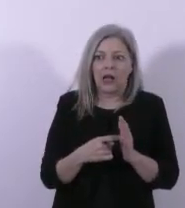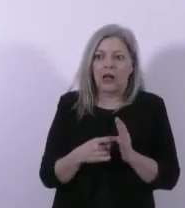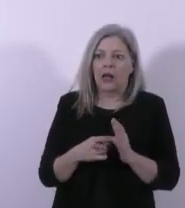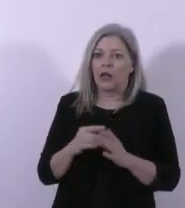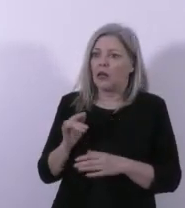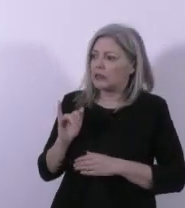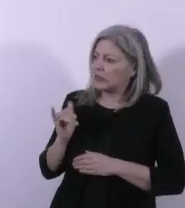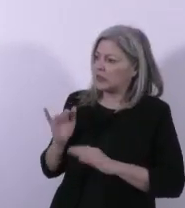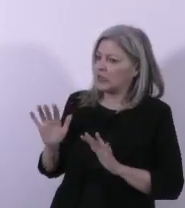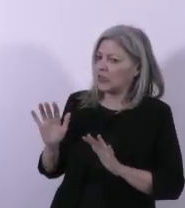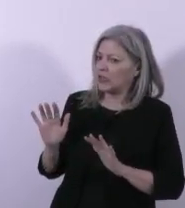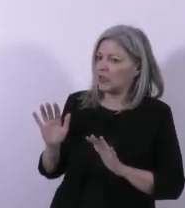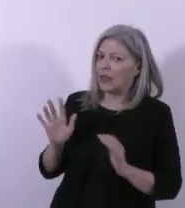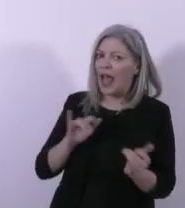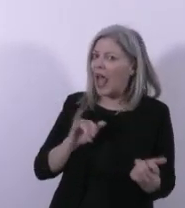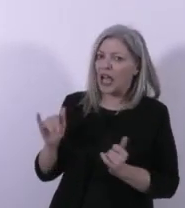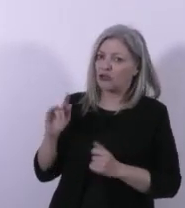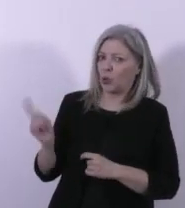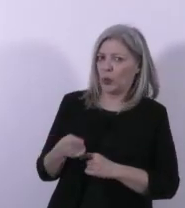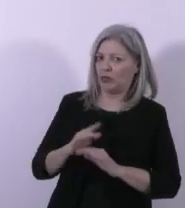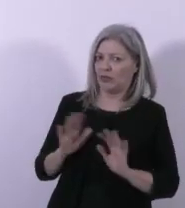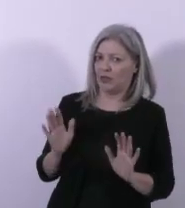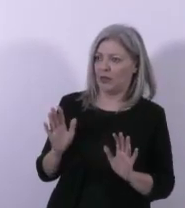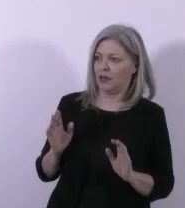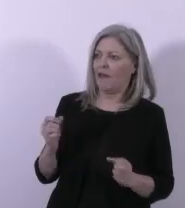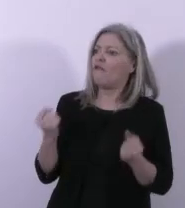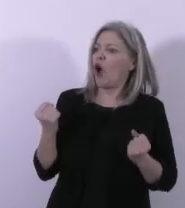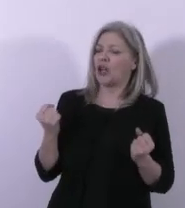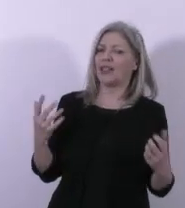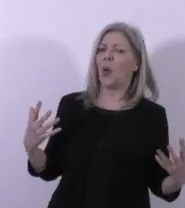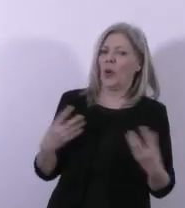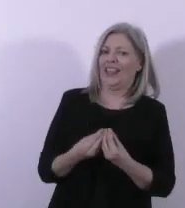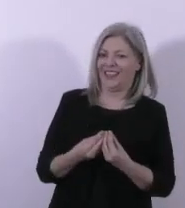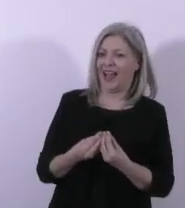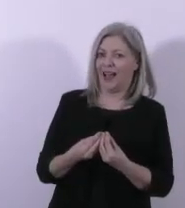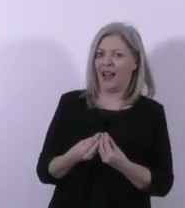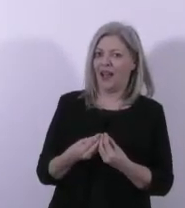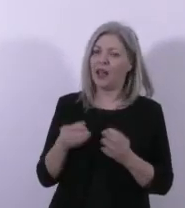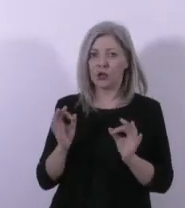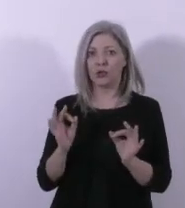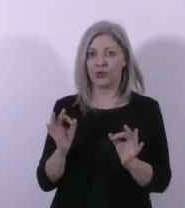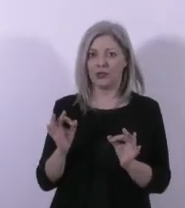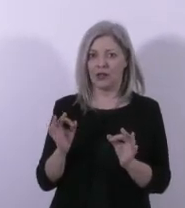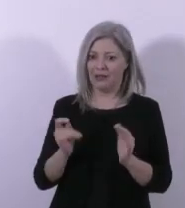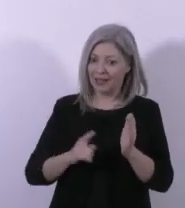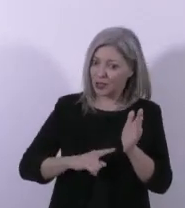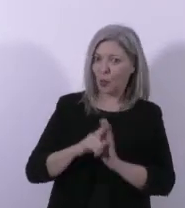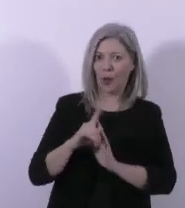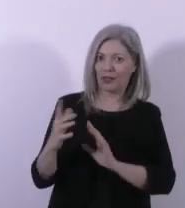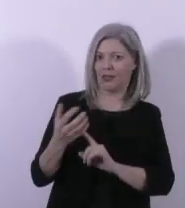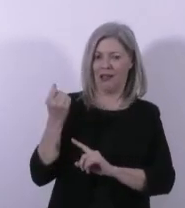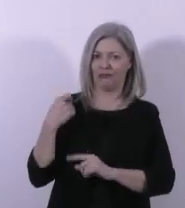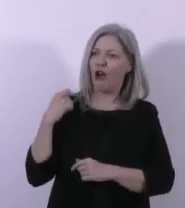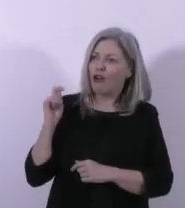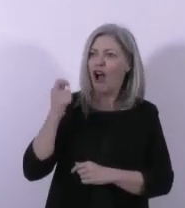entra. Quando si esce tutti. È la forza dell'unità che vi porta e ci porta a ottenere le conquiste